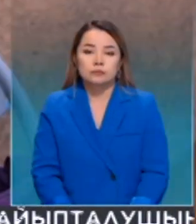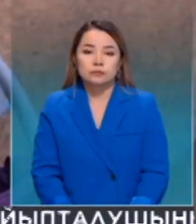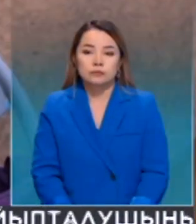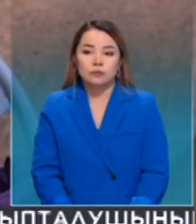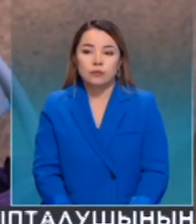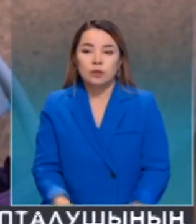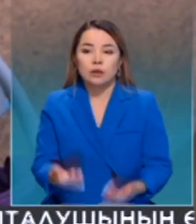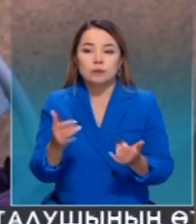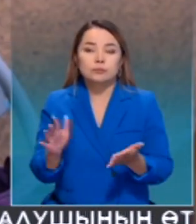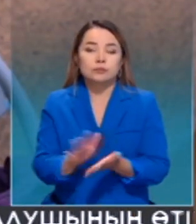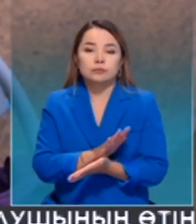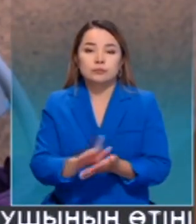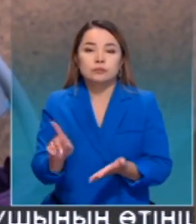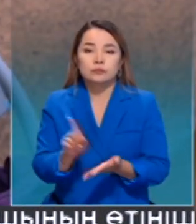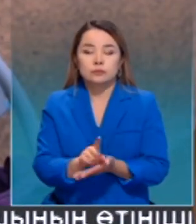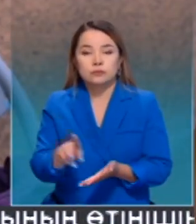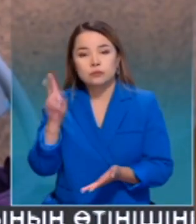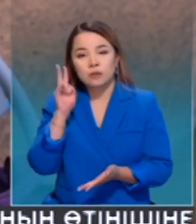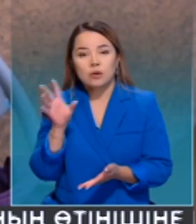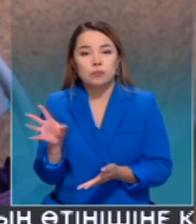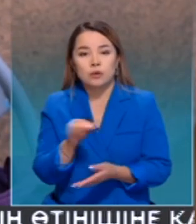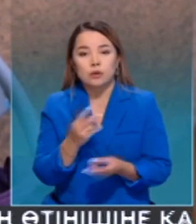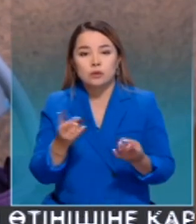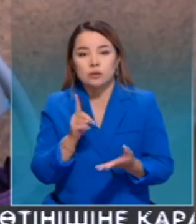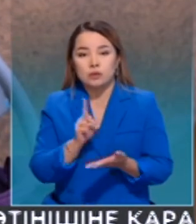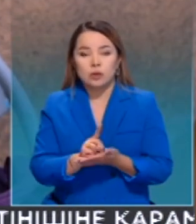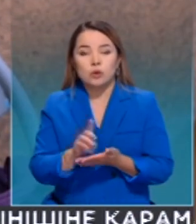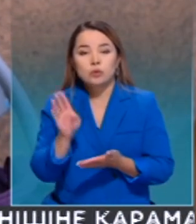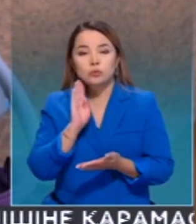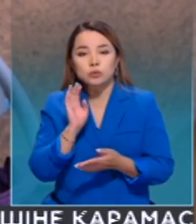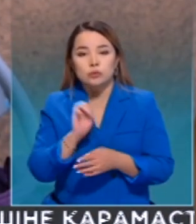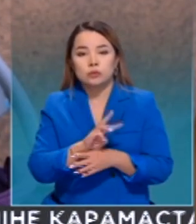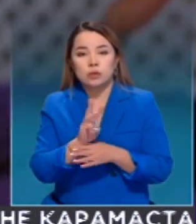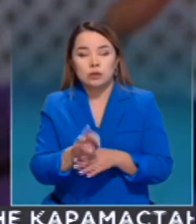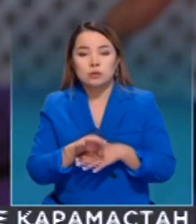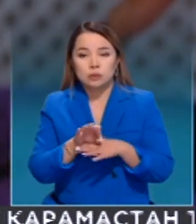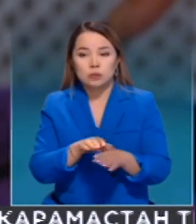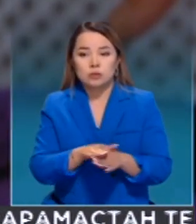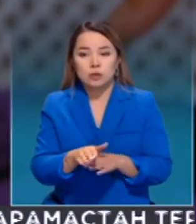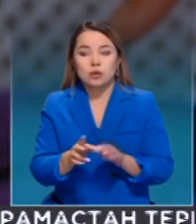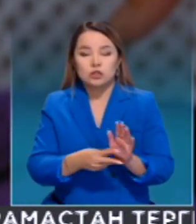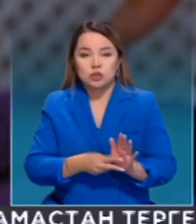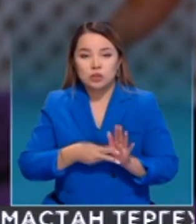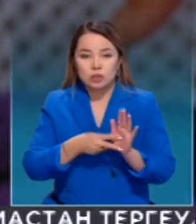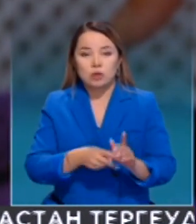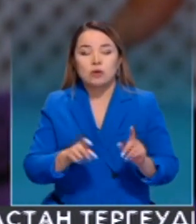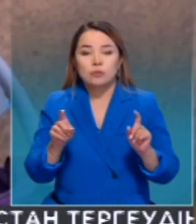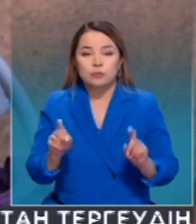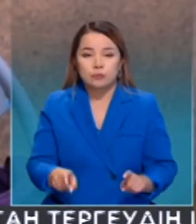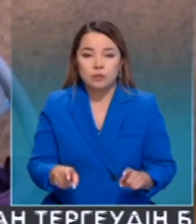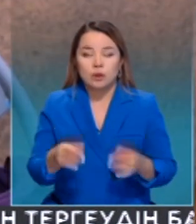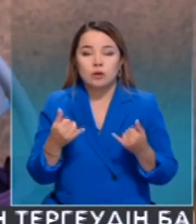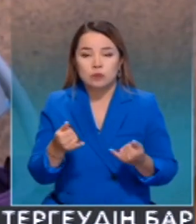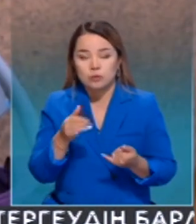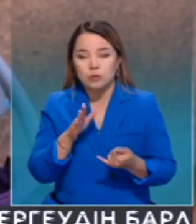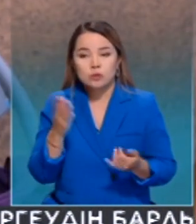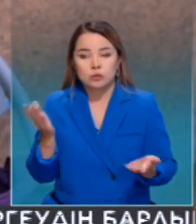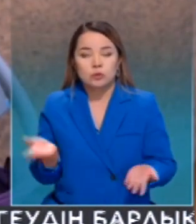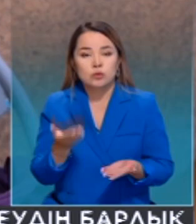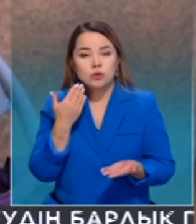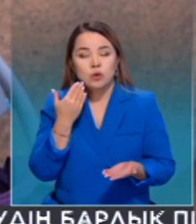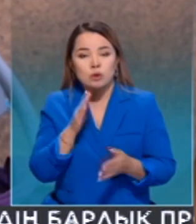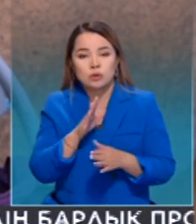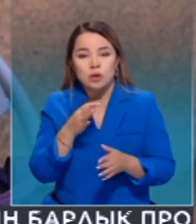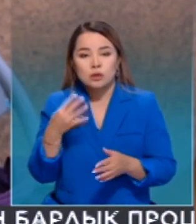Ондай кезде тегін болу керек, әжетхана бәрі, су жағдайын жасап беру керек елдің. 7 сағат болды басты отырғанымызға. Оңай емес қой, мына 40